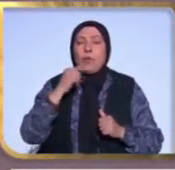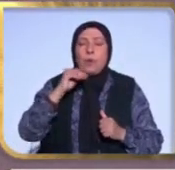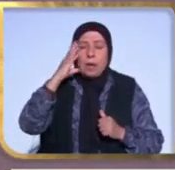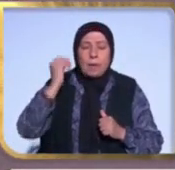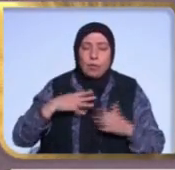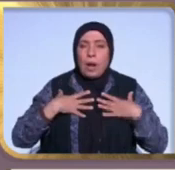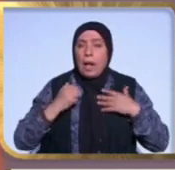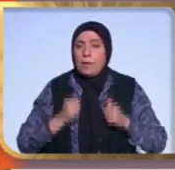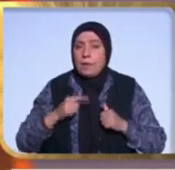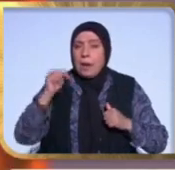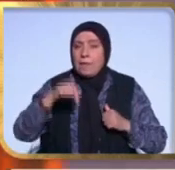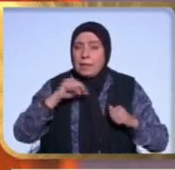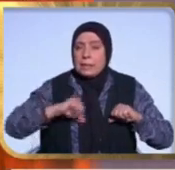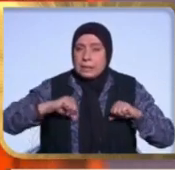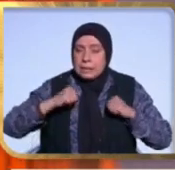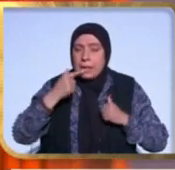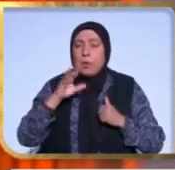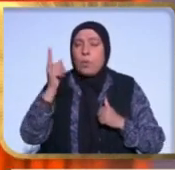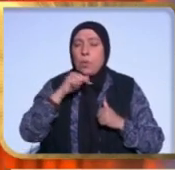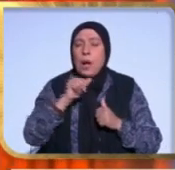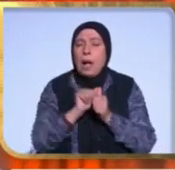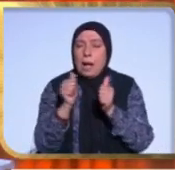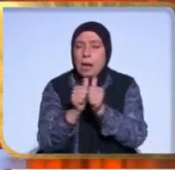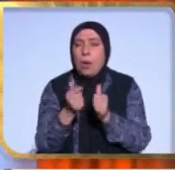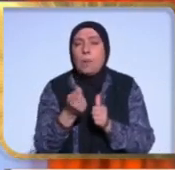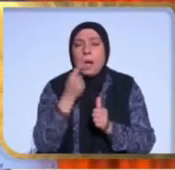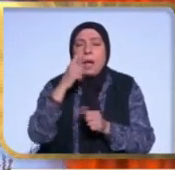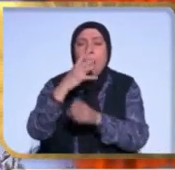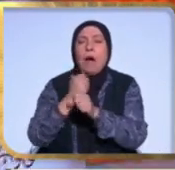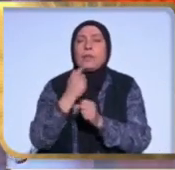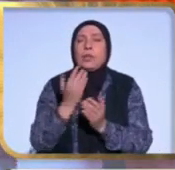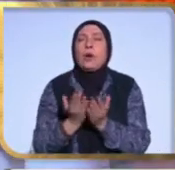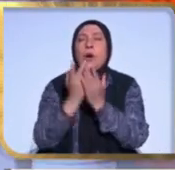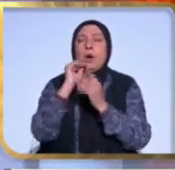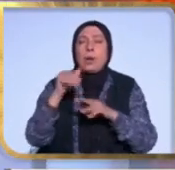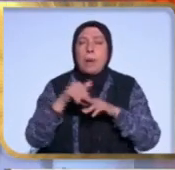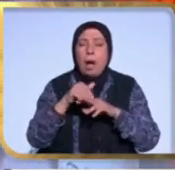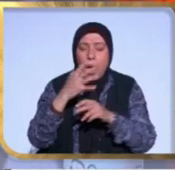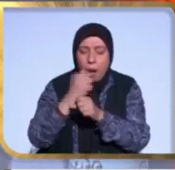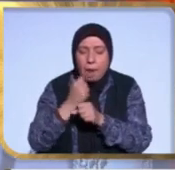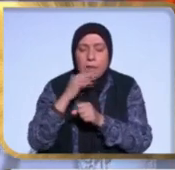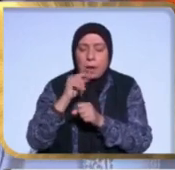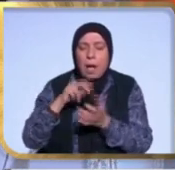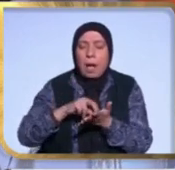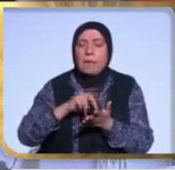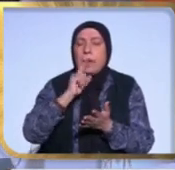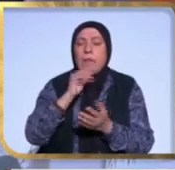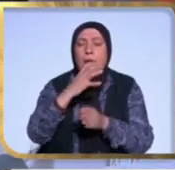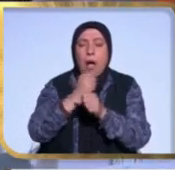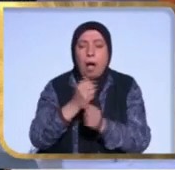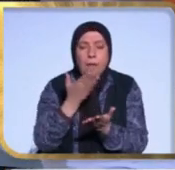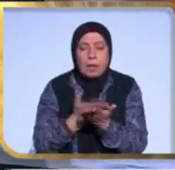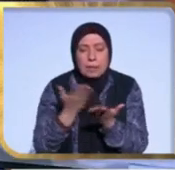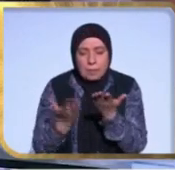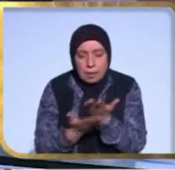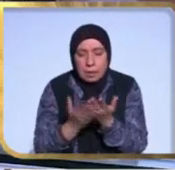ديننا ودنيانا وأهلنا ومالنا. اللهم استر عوراتنا وآمن روعاتنا واحفظنا من بين أيدينا ومن